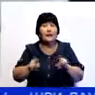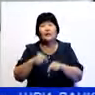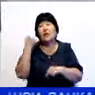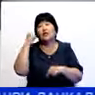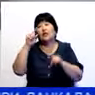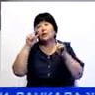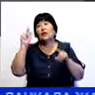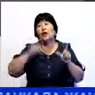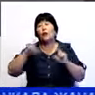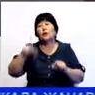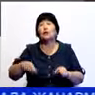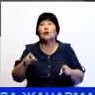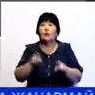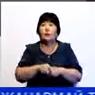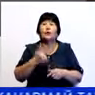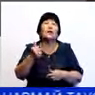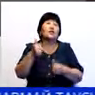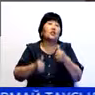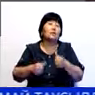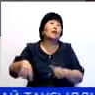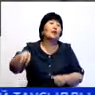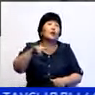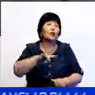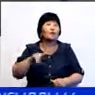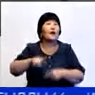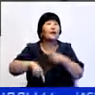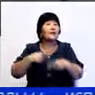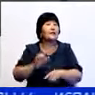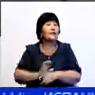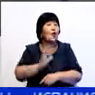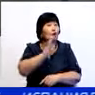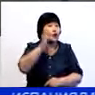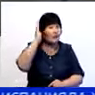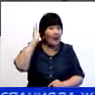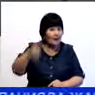атанған студенттер World Skills чемпионатының республикалық кезеңіне жолдама алады.